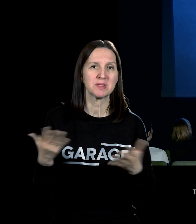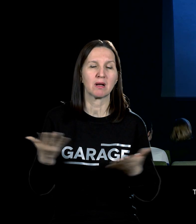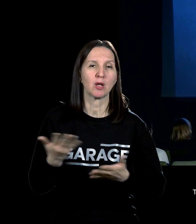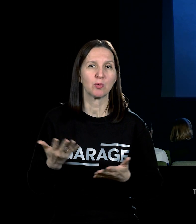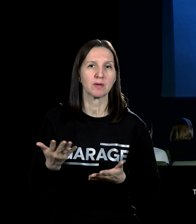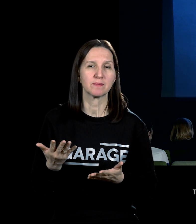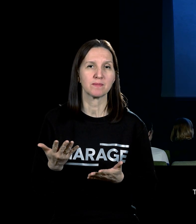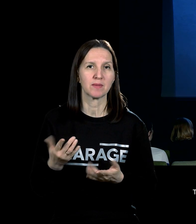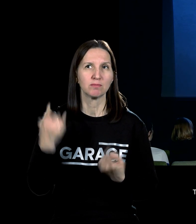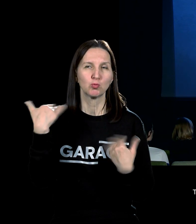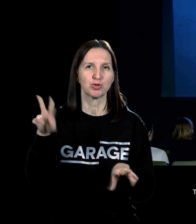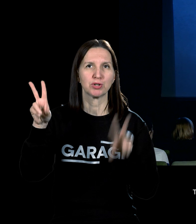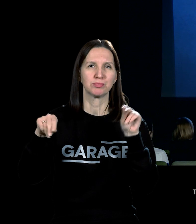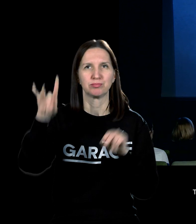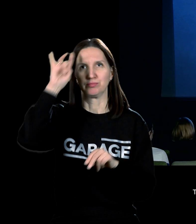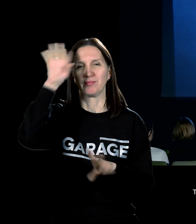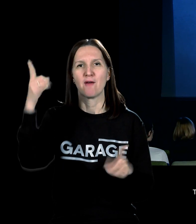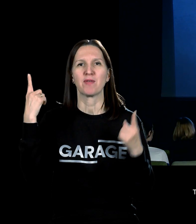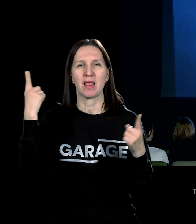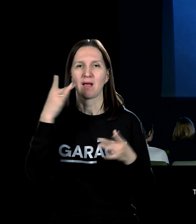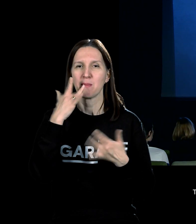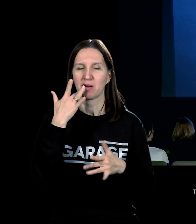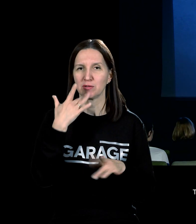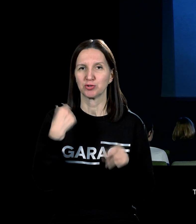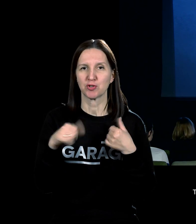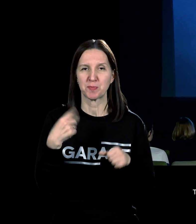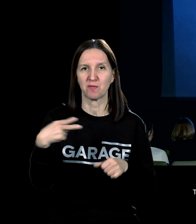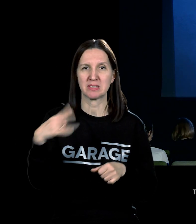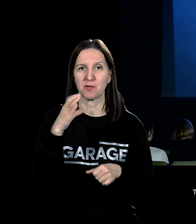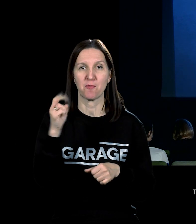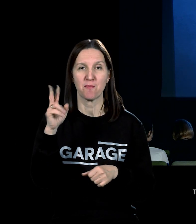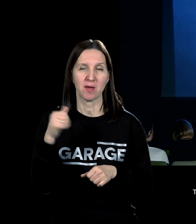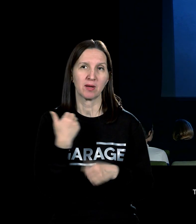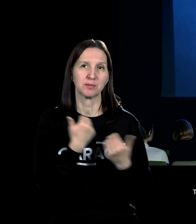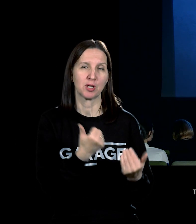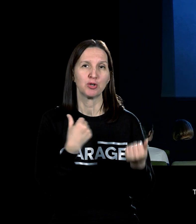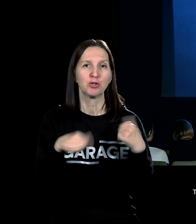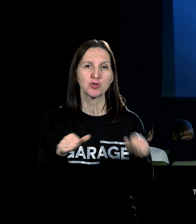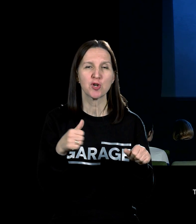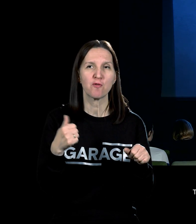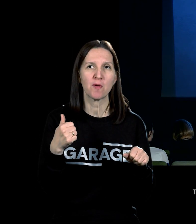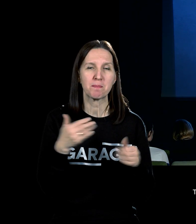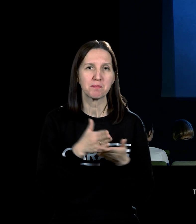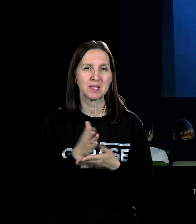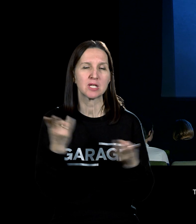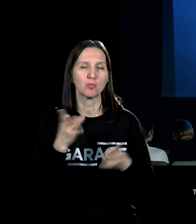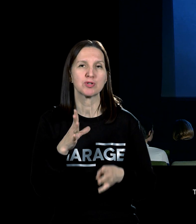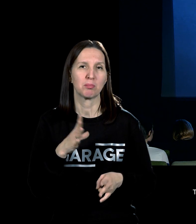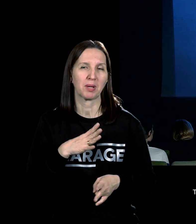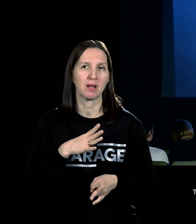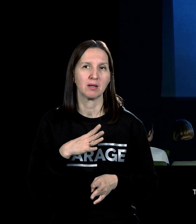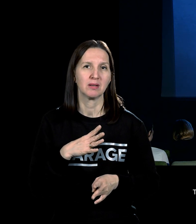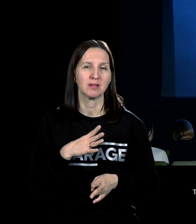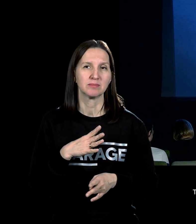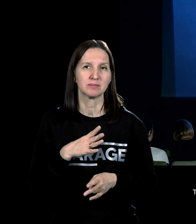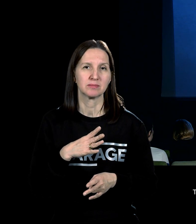в великой американской живописи 20 века, живописи, которую нужно было, которую он знал, естественно, тут действительно